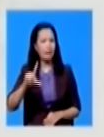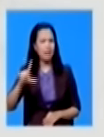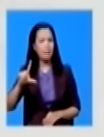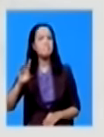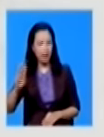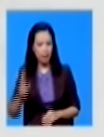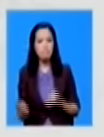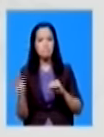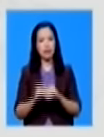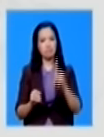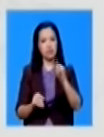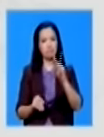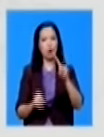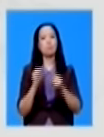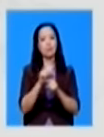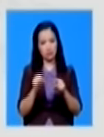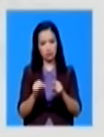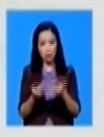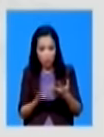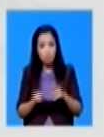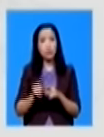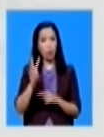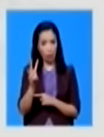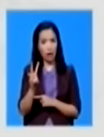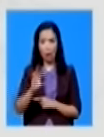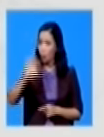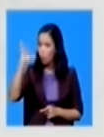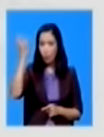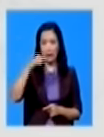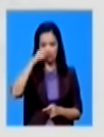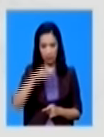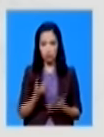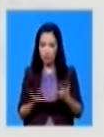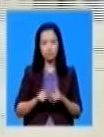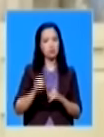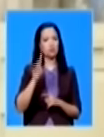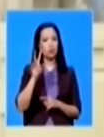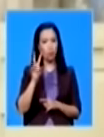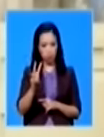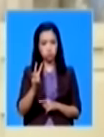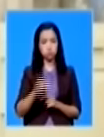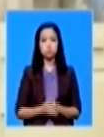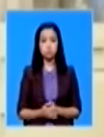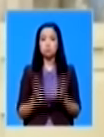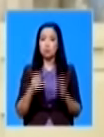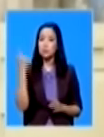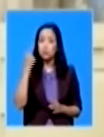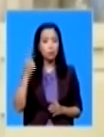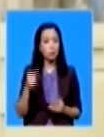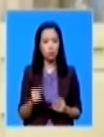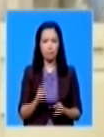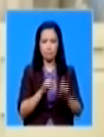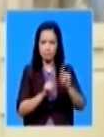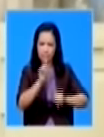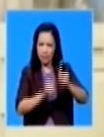ทเพิ่มขึ้น 22% เป็นอันดับ6ของโลกเลยนะ1ใน10เลยนะแล้วสภาการเดินทางและท่องเที่ยวโลกอีกประเมินว่า